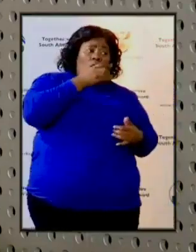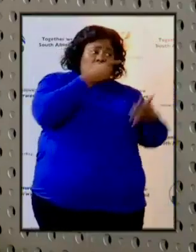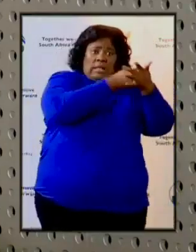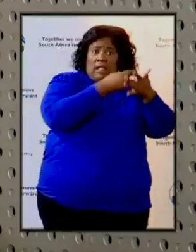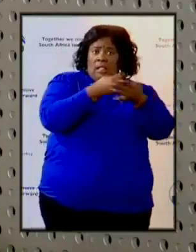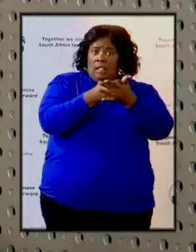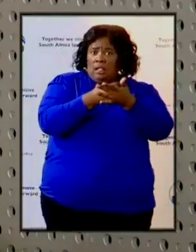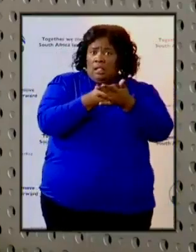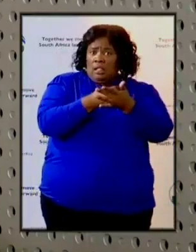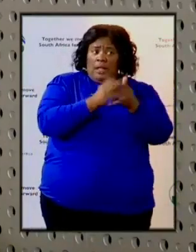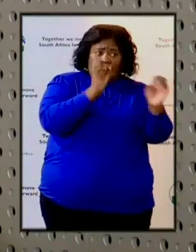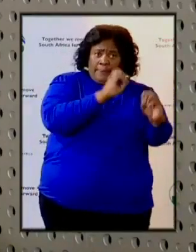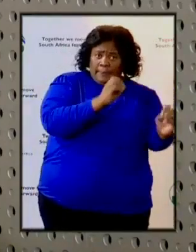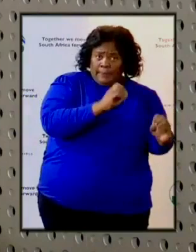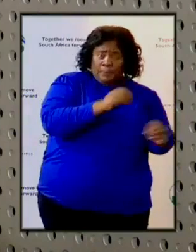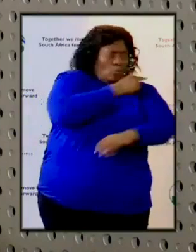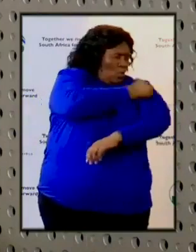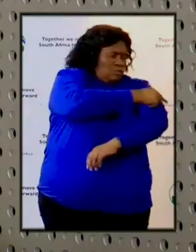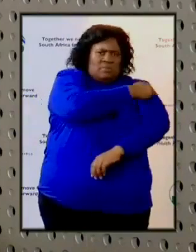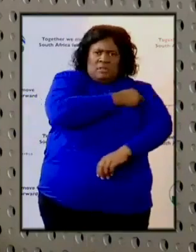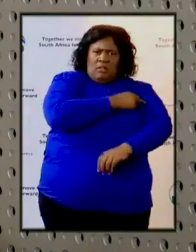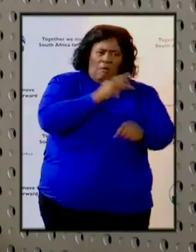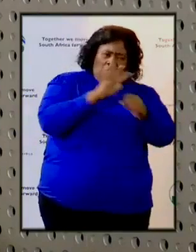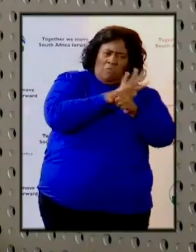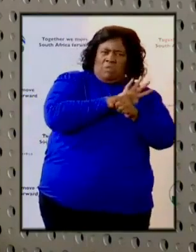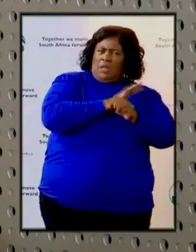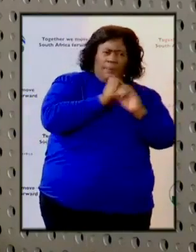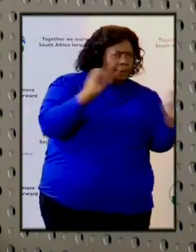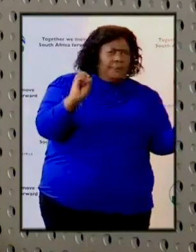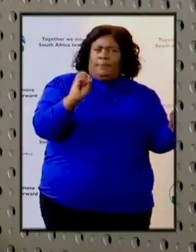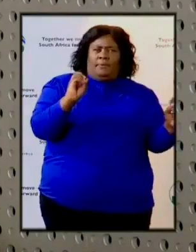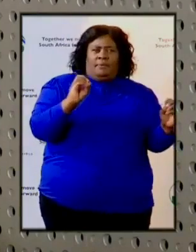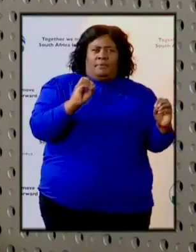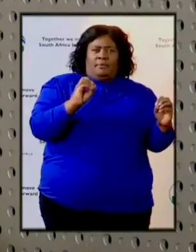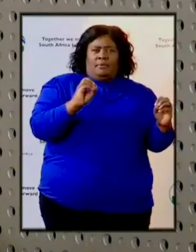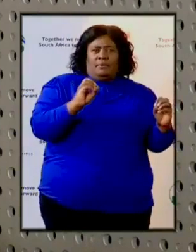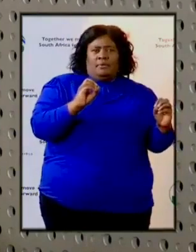senze umsebenzi wabo azisagcwali abantu abalimele